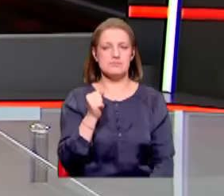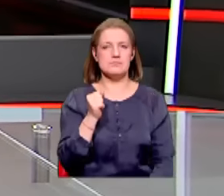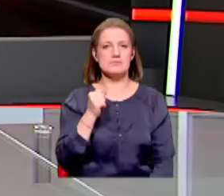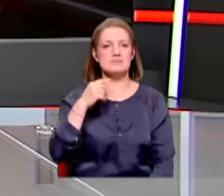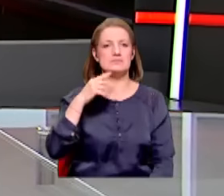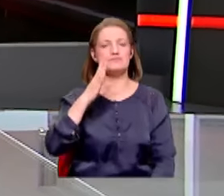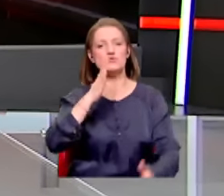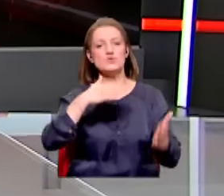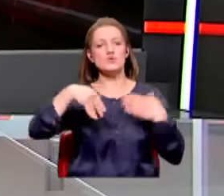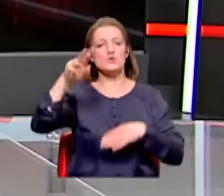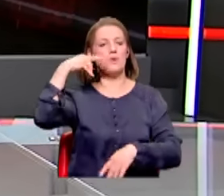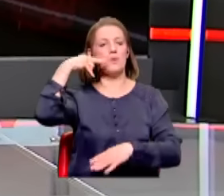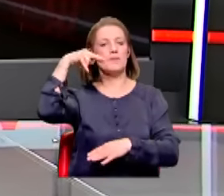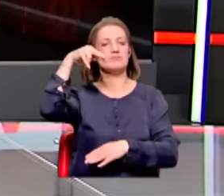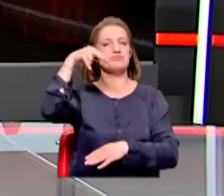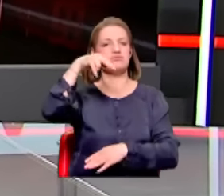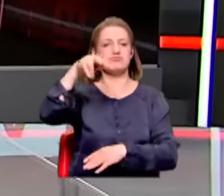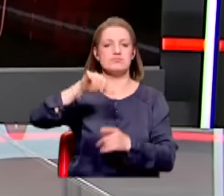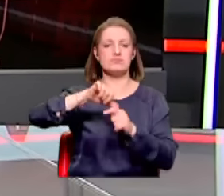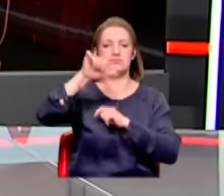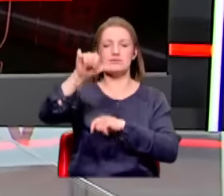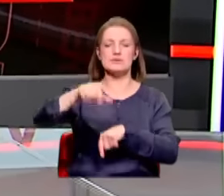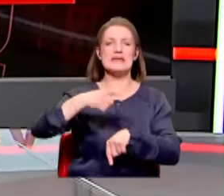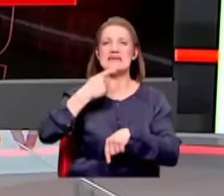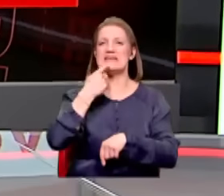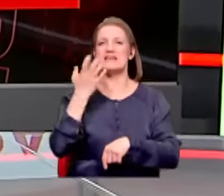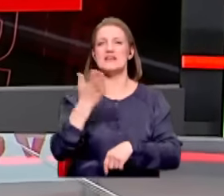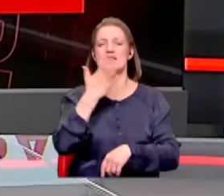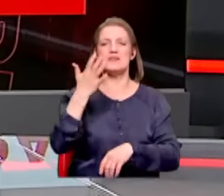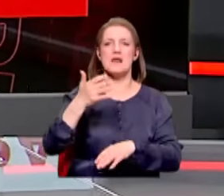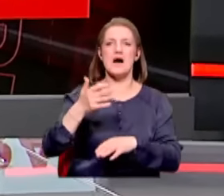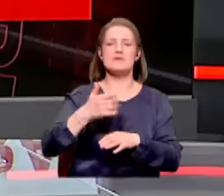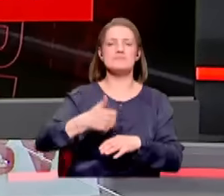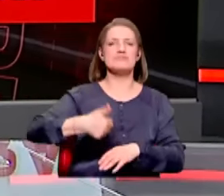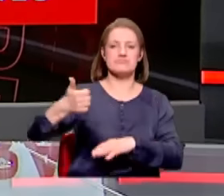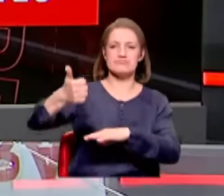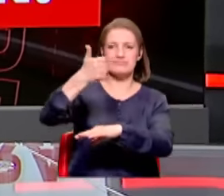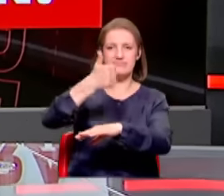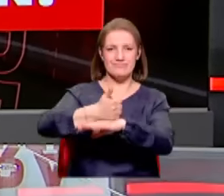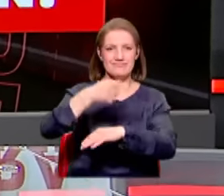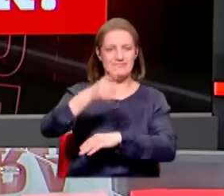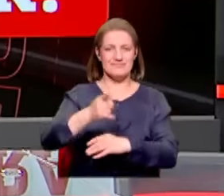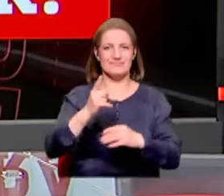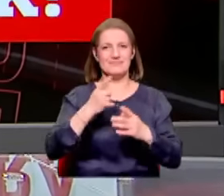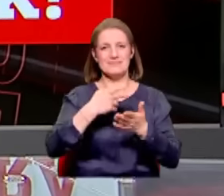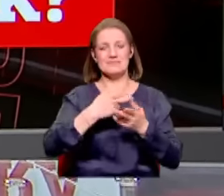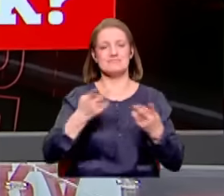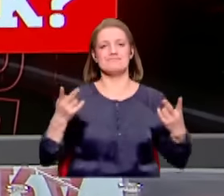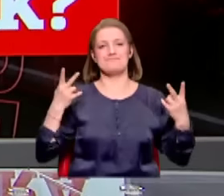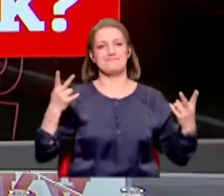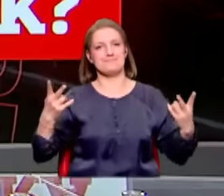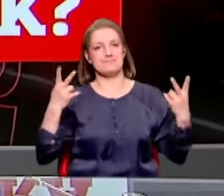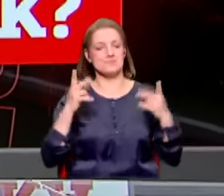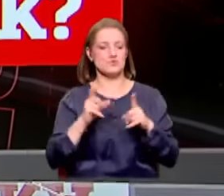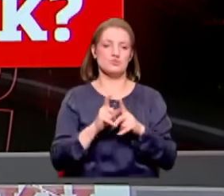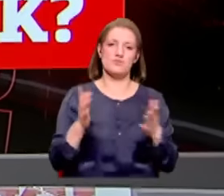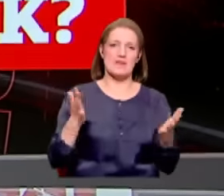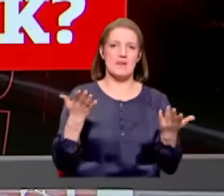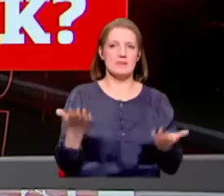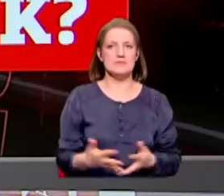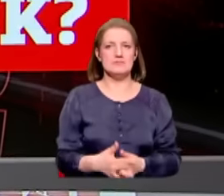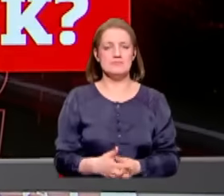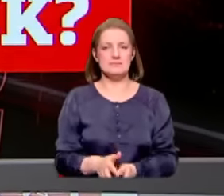tepeden bakma meselesi uzun yılların iktidar hikayesinin verdiği böbürlenme durumu filan.